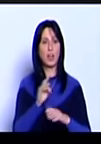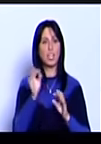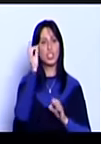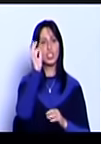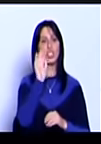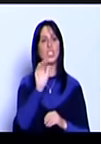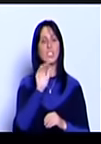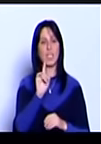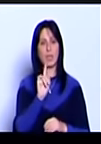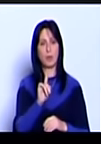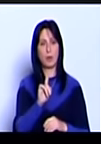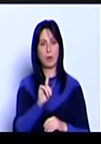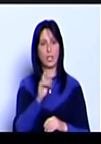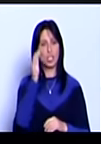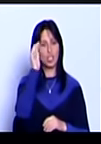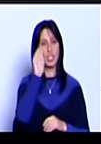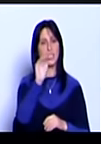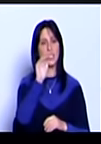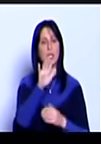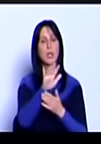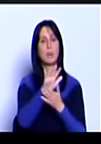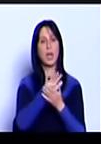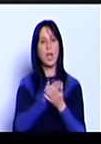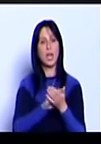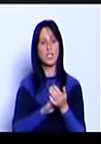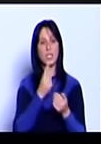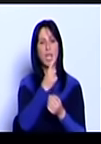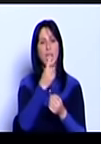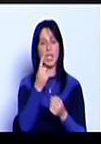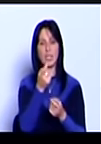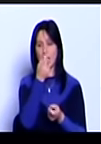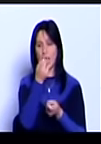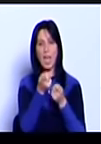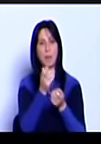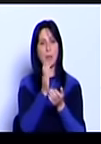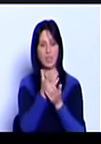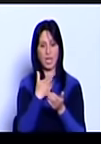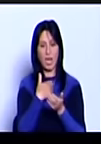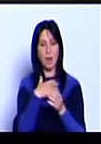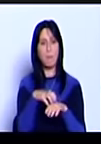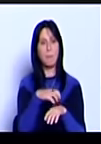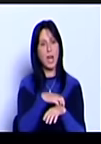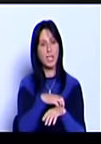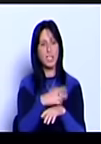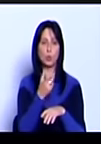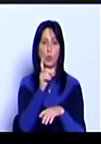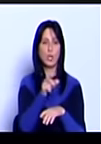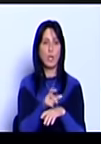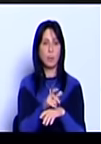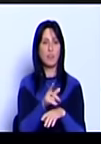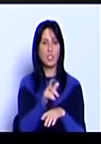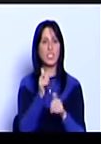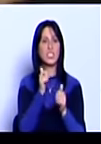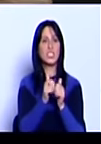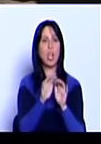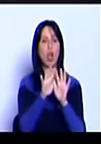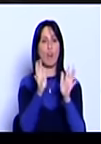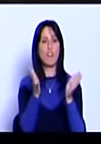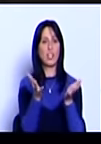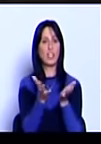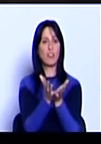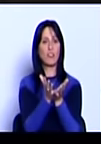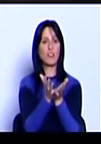შეხსენება. შეხსენება, გაგრძელება, რომლის ერთ-ერთი ელემენტი ხარ, შენ პარტია ხარ თუ ადამიანი ხარ და ეს საყოველთაოა,